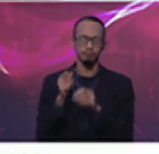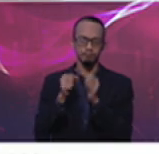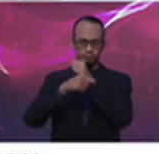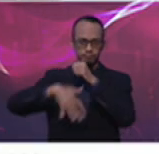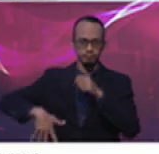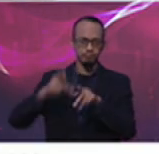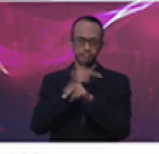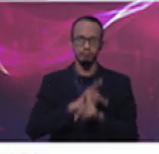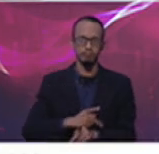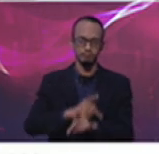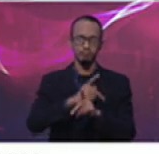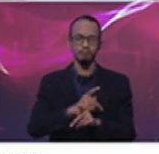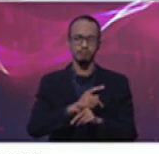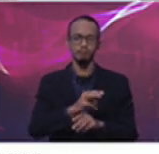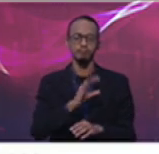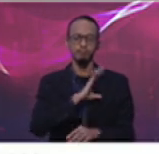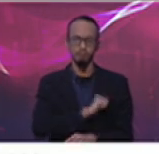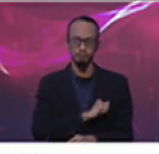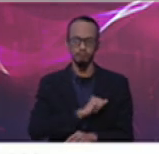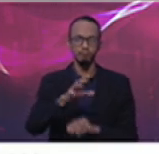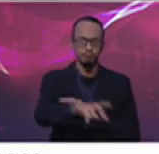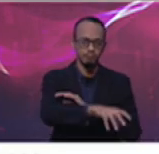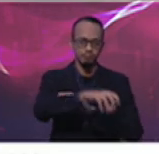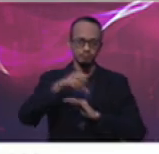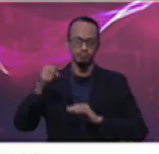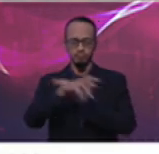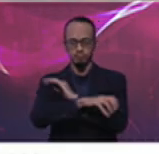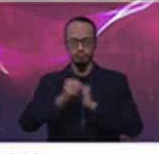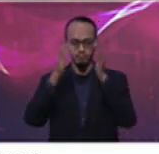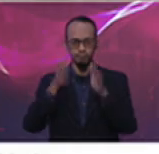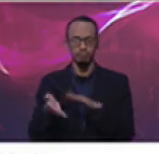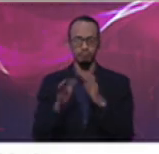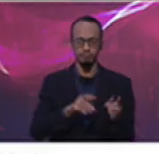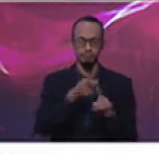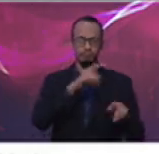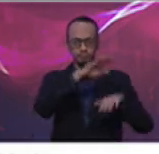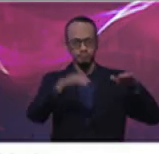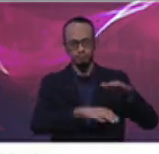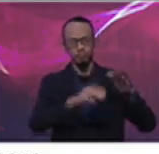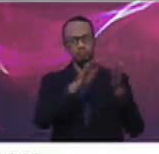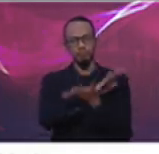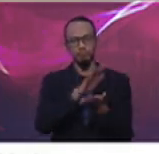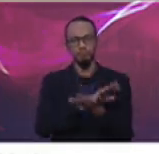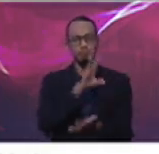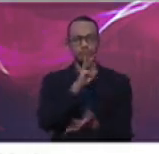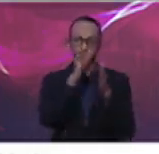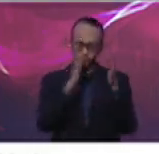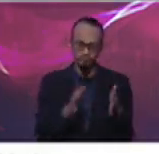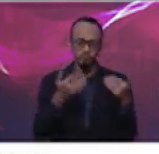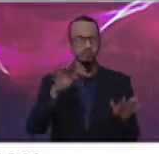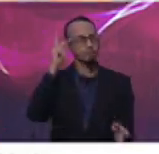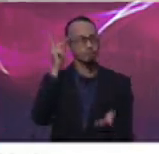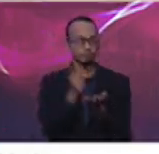Palestin mengeluarkan mayat dari bawah runtuhan bangunan sekolah itu Dar kenal Pasti Termasuk